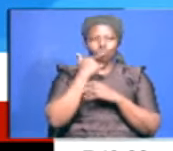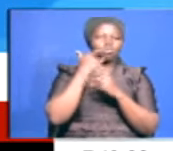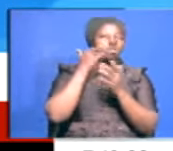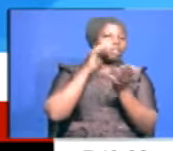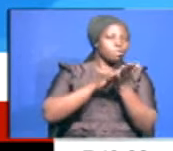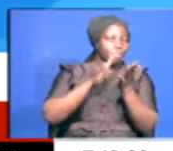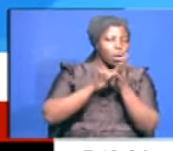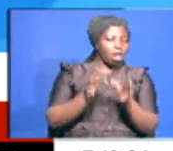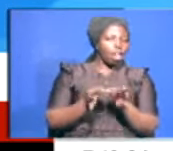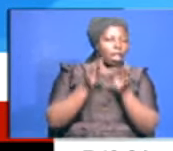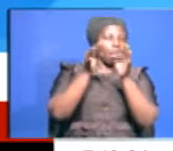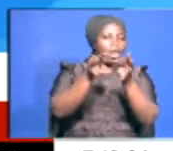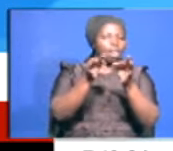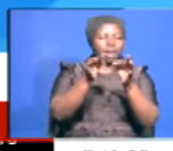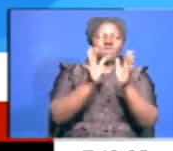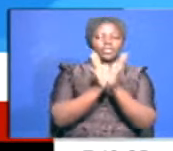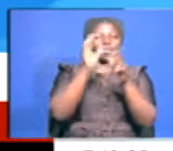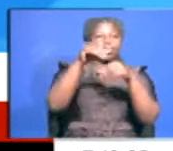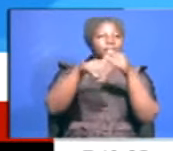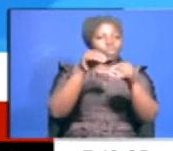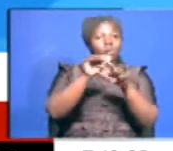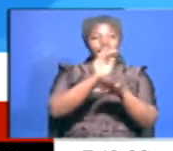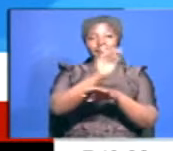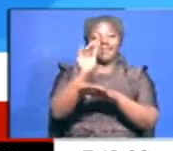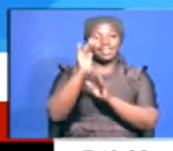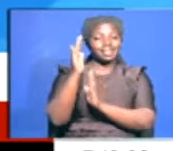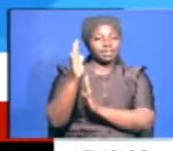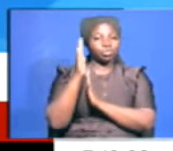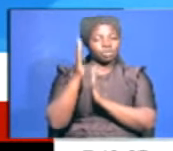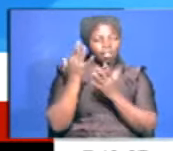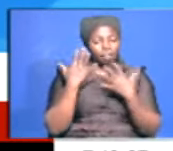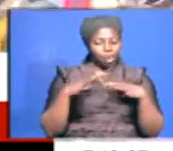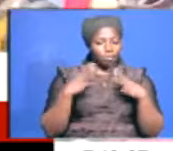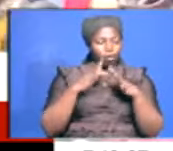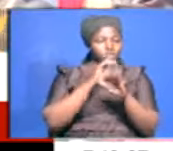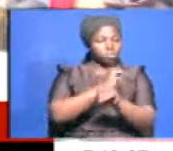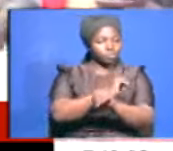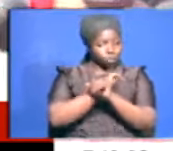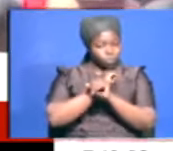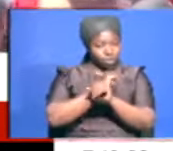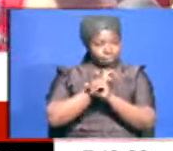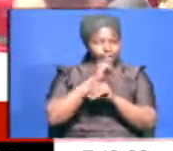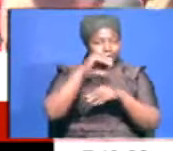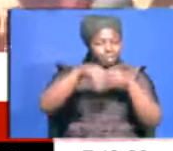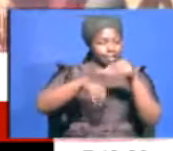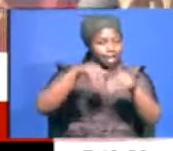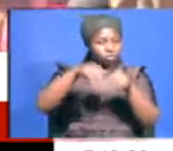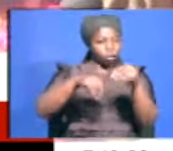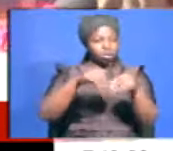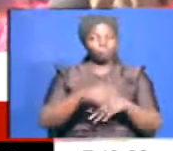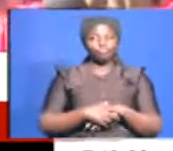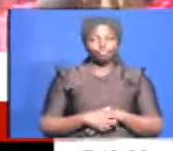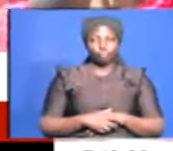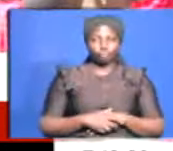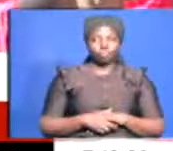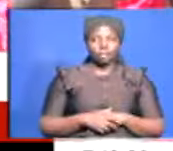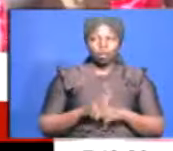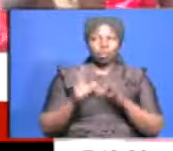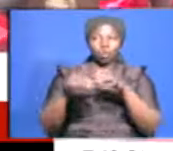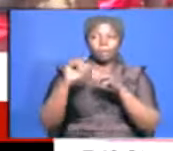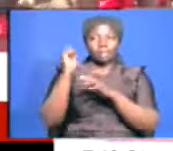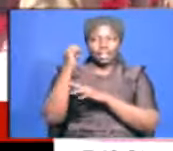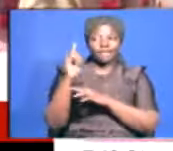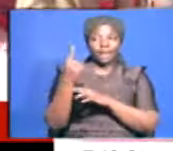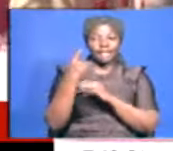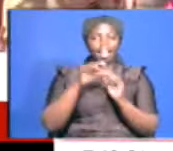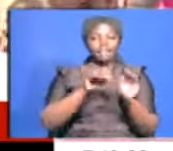na kutoa wito kwa maafisa wa usalama kulinda mchakato huo wa uchaguzi. Kikosi cha Kenya Kwanza kimepeleka kampeni